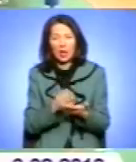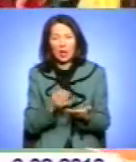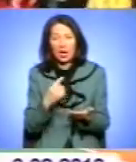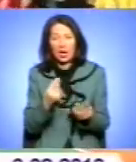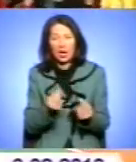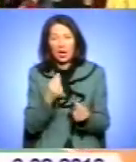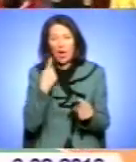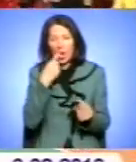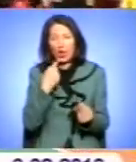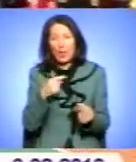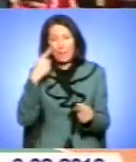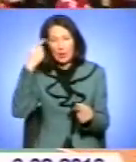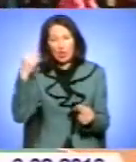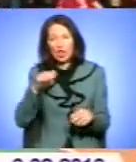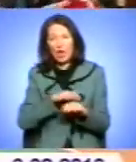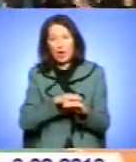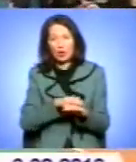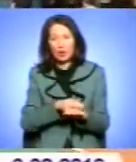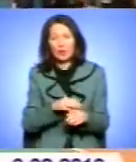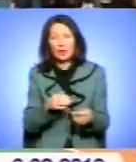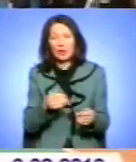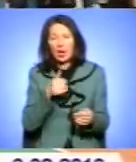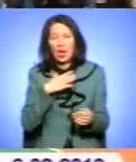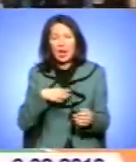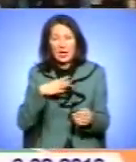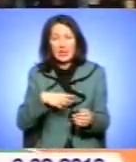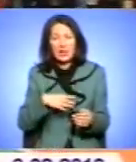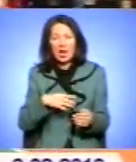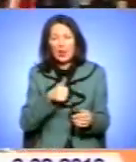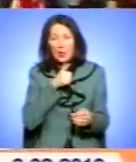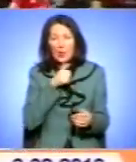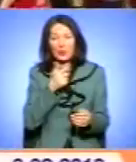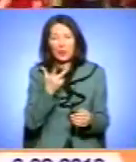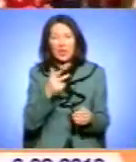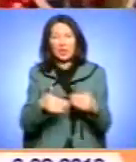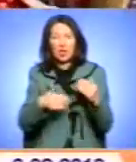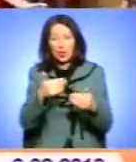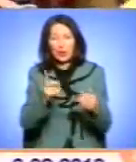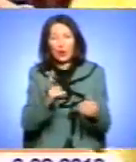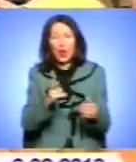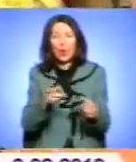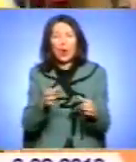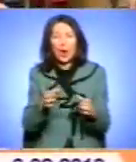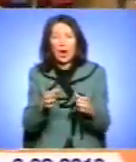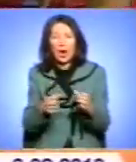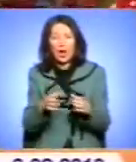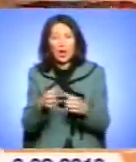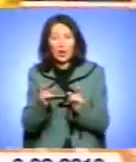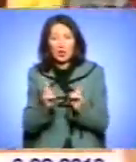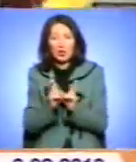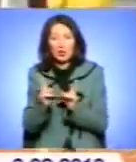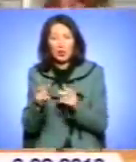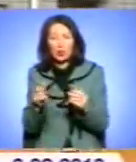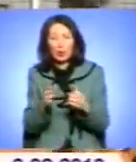момент. Однак найбільше випробування чекають у третьому турі, у якому суперники найсильніші. Всього у чемпіонаті студентської